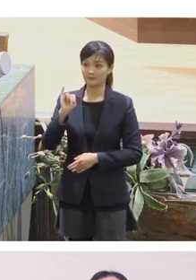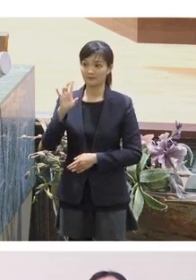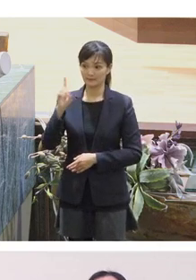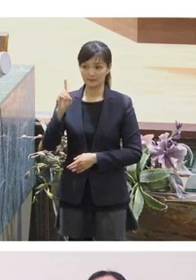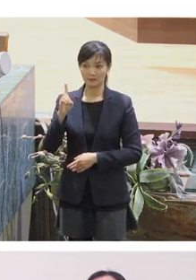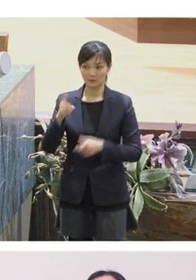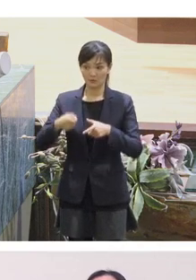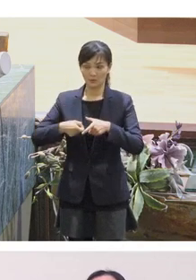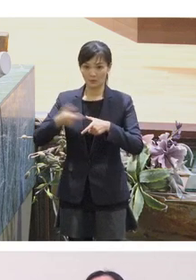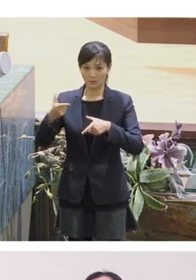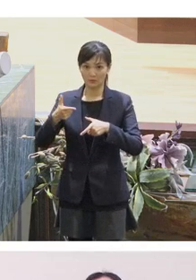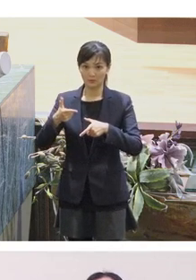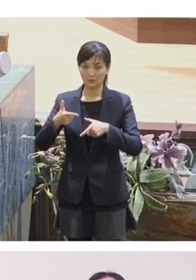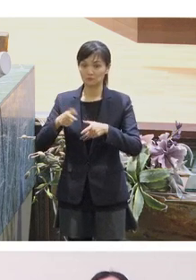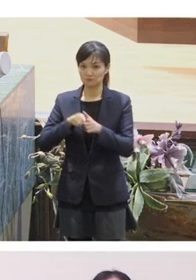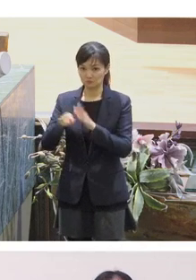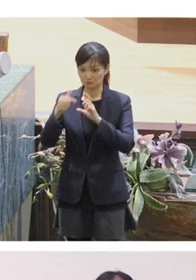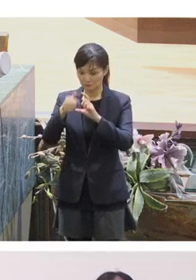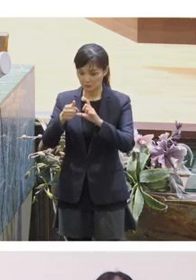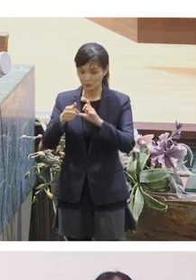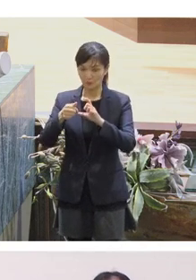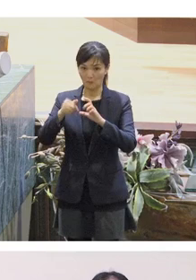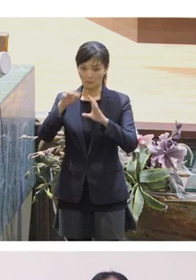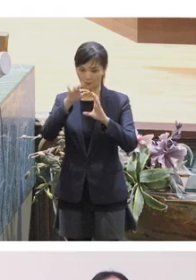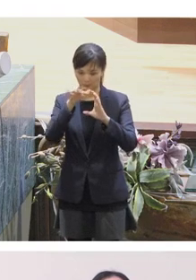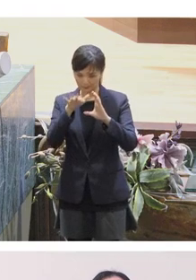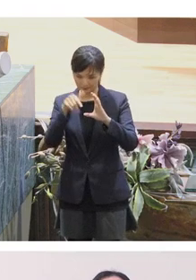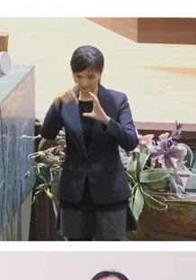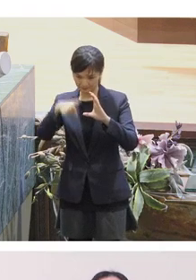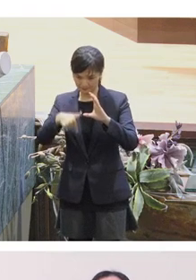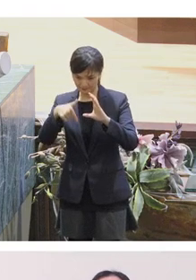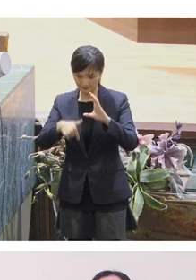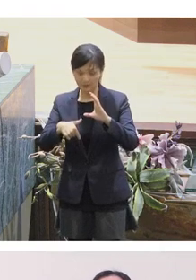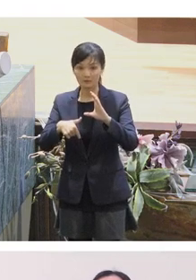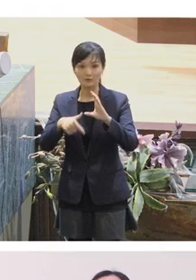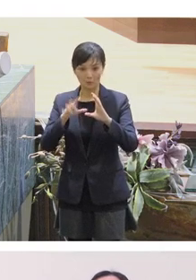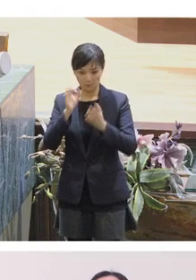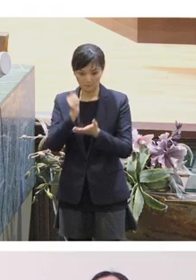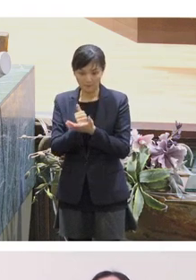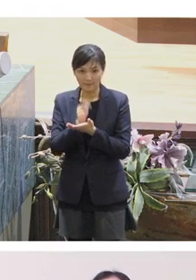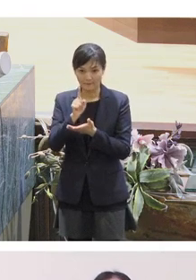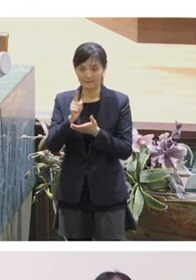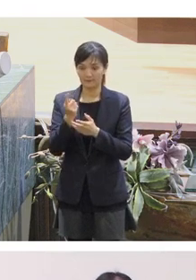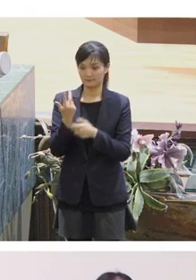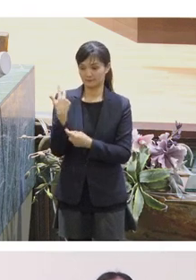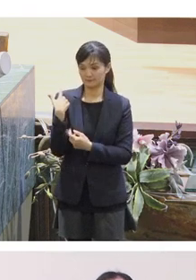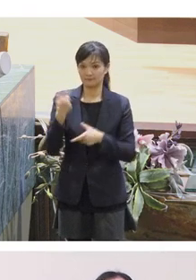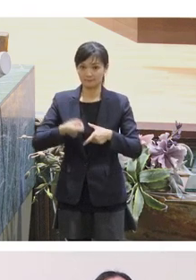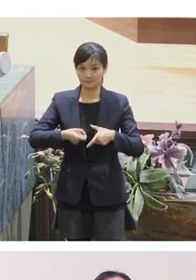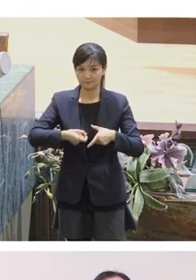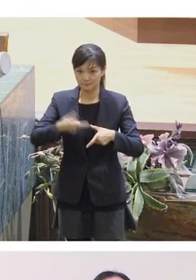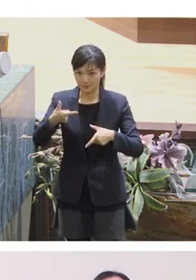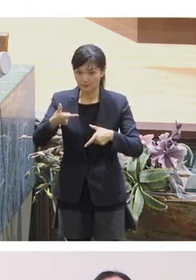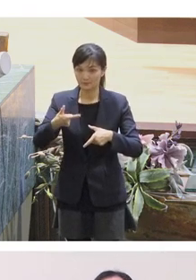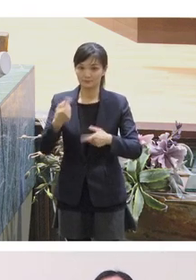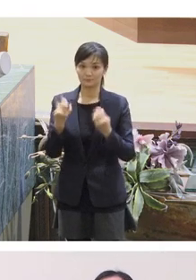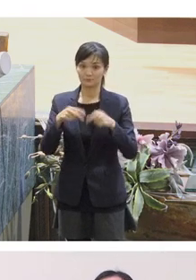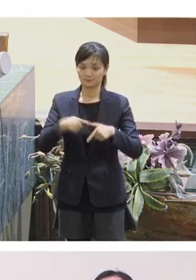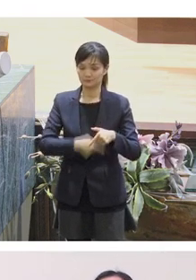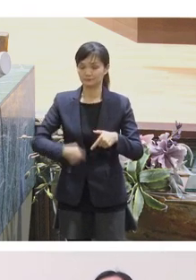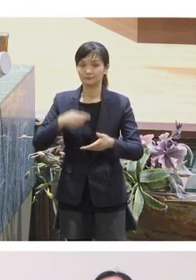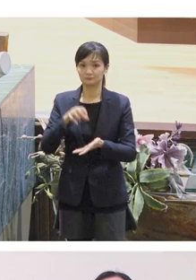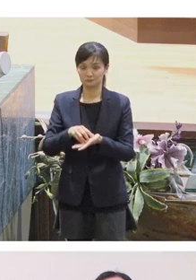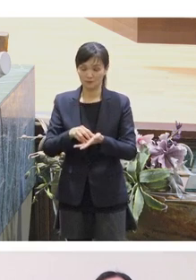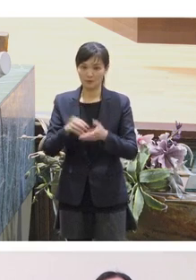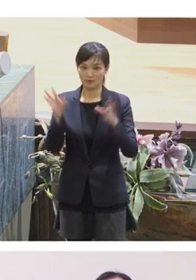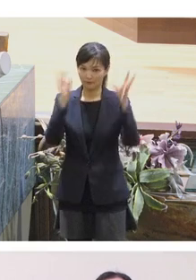专区哦。那卷到最底下就会有一批大概上个礼拜才公布的一批新的资料。那